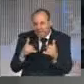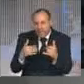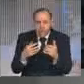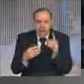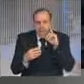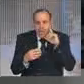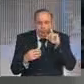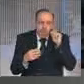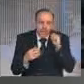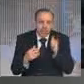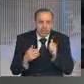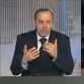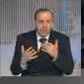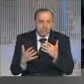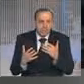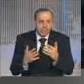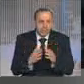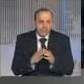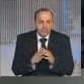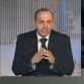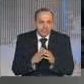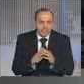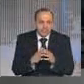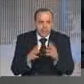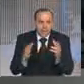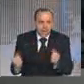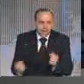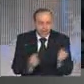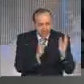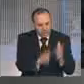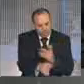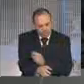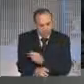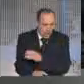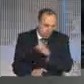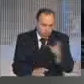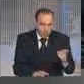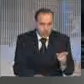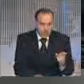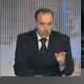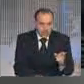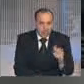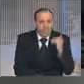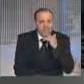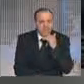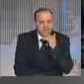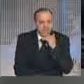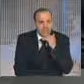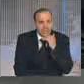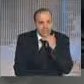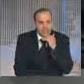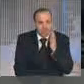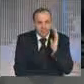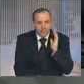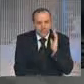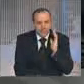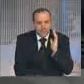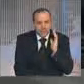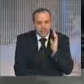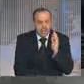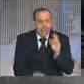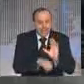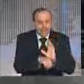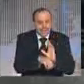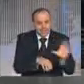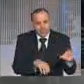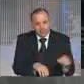معناها صارت معناها ان هزوه ل المستشفى الجامعي قصد تلق الاسعافات خ معناها خذ تاكسي